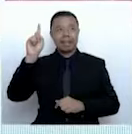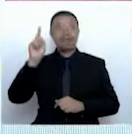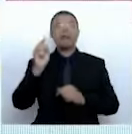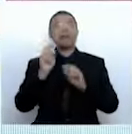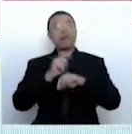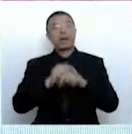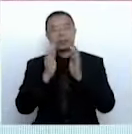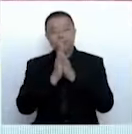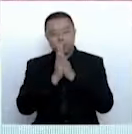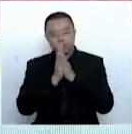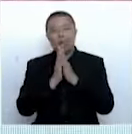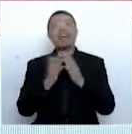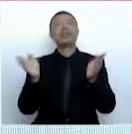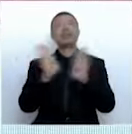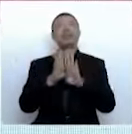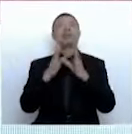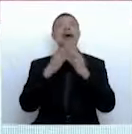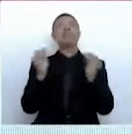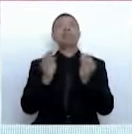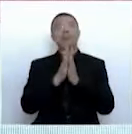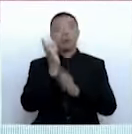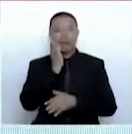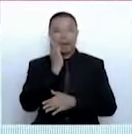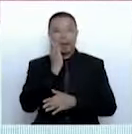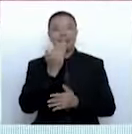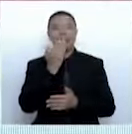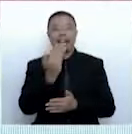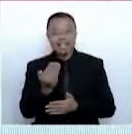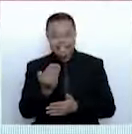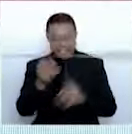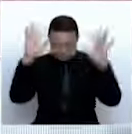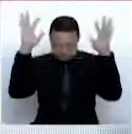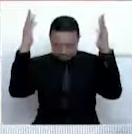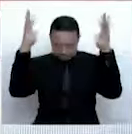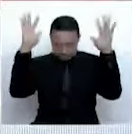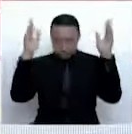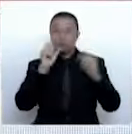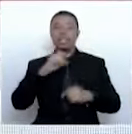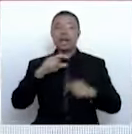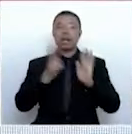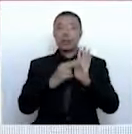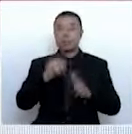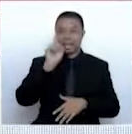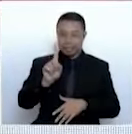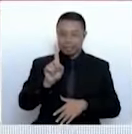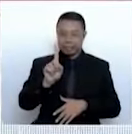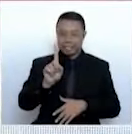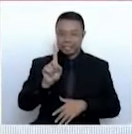Suswono. Waktu habis. Mohon maaf, Pak Suswono, waktu habis. Maaf. Terima kasih. Kita berikan aplaus terlebih dahulu untuk pasangan calon nomor urut 1.